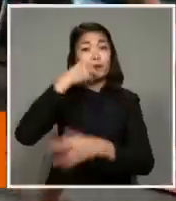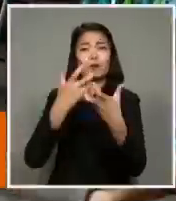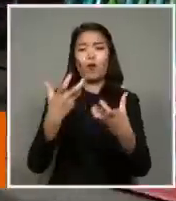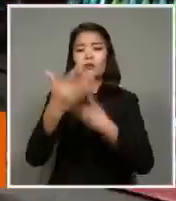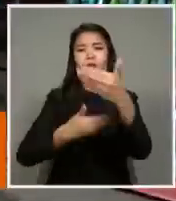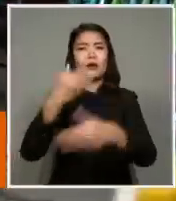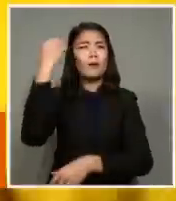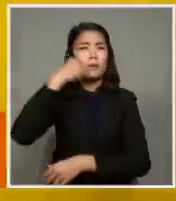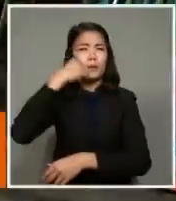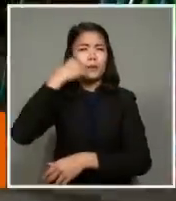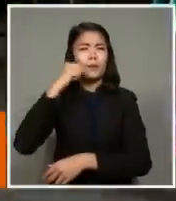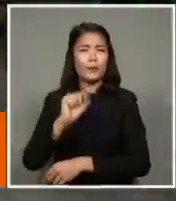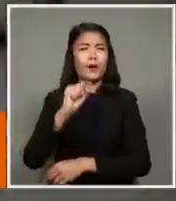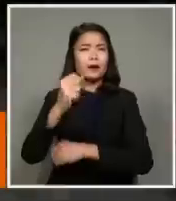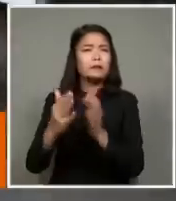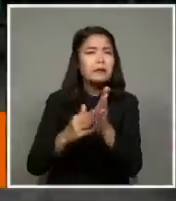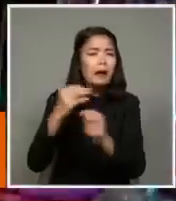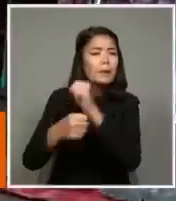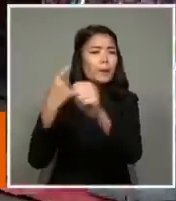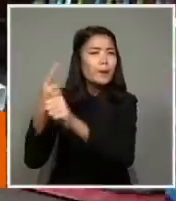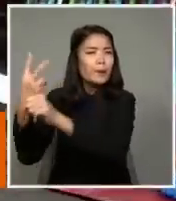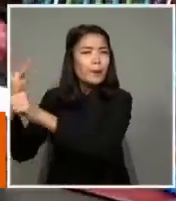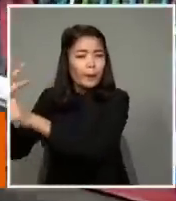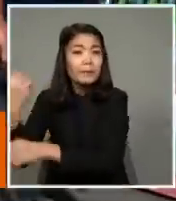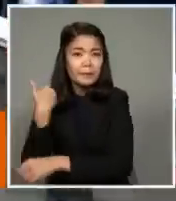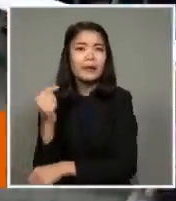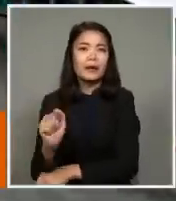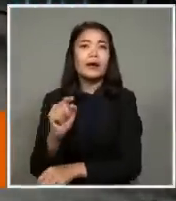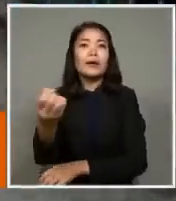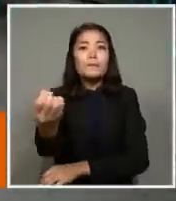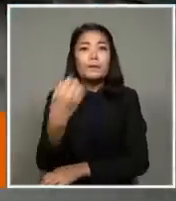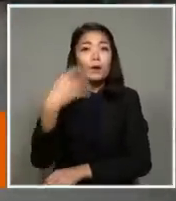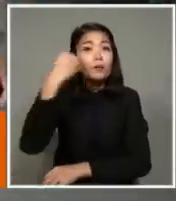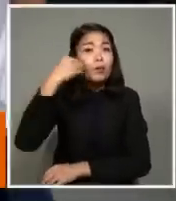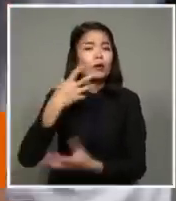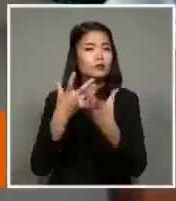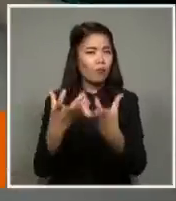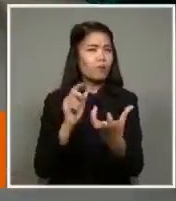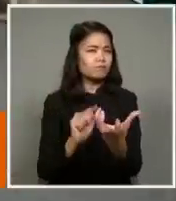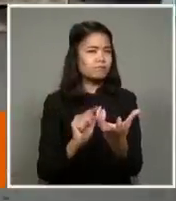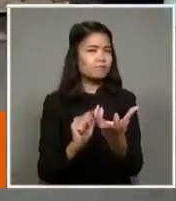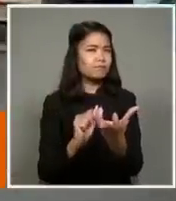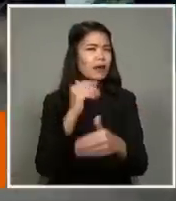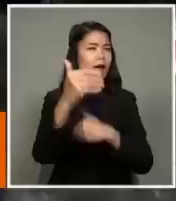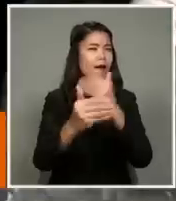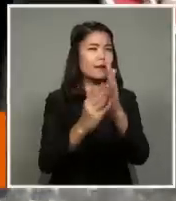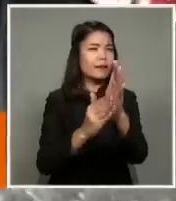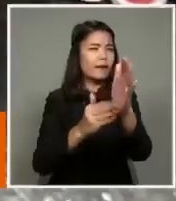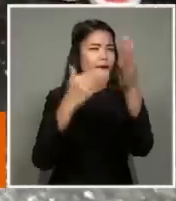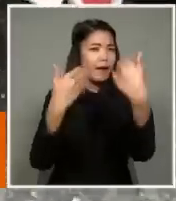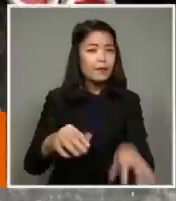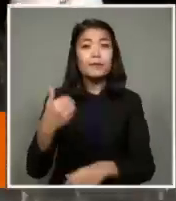ที่นี่กันมาหลายทีหลายปีเนี่ยเขาบอกเลยว่ามีของบางอย่างที่ขายกันมานานแล้ว